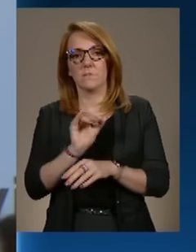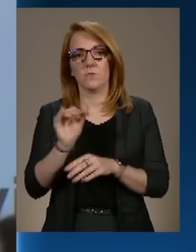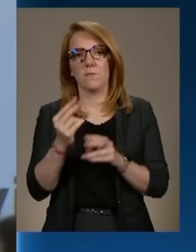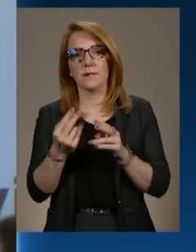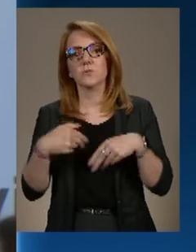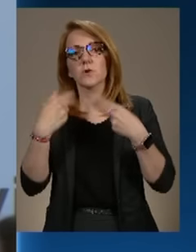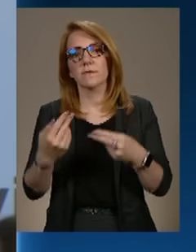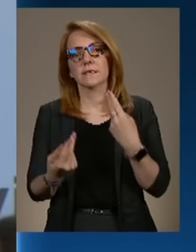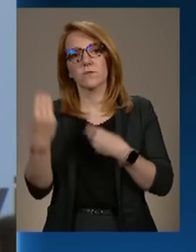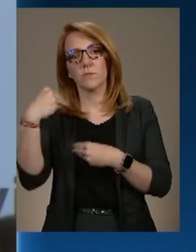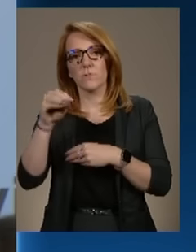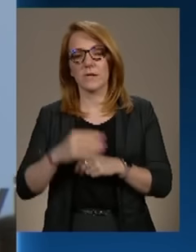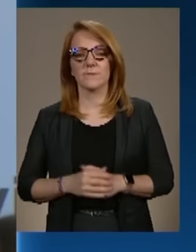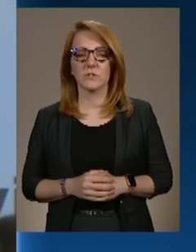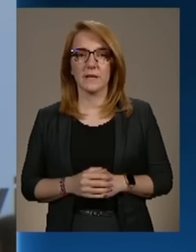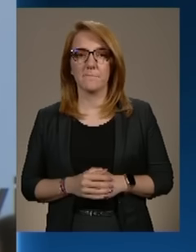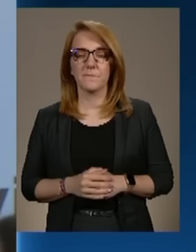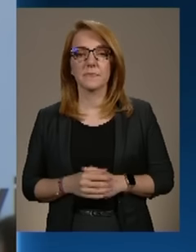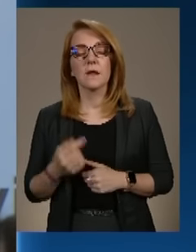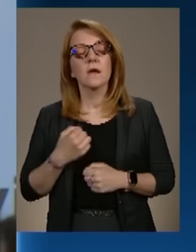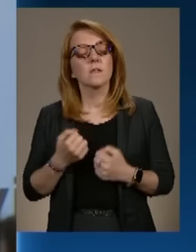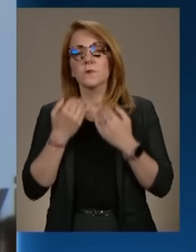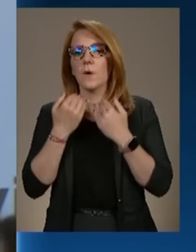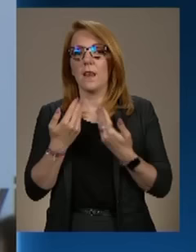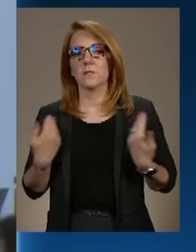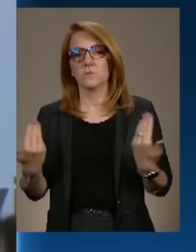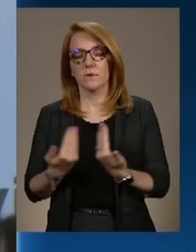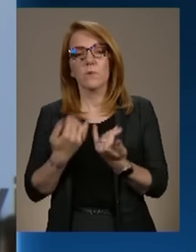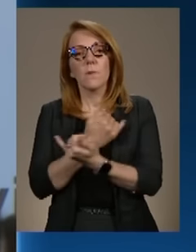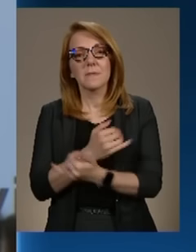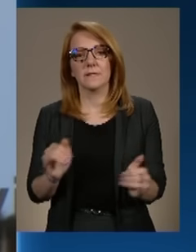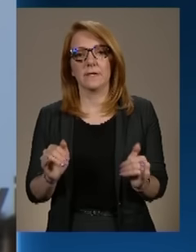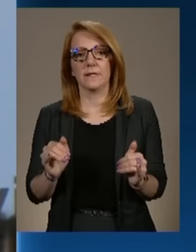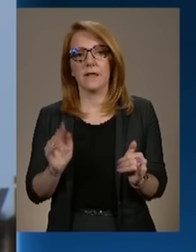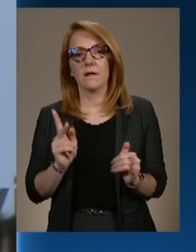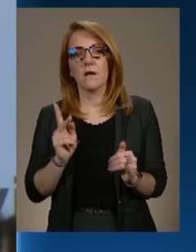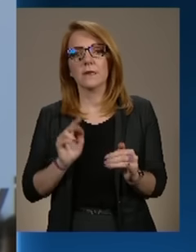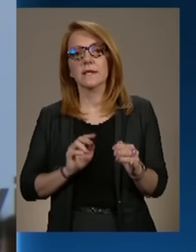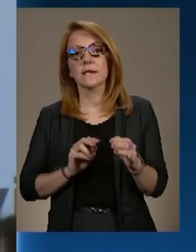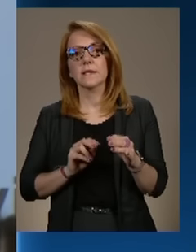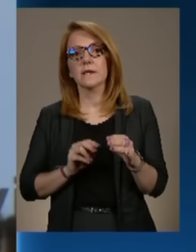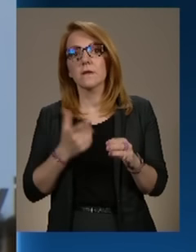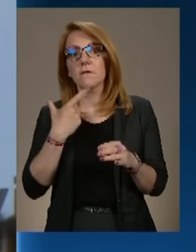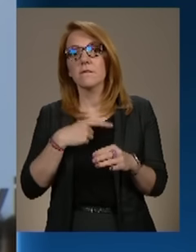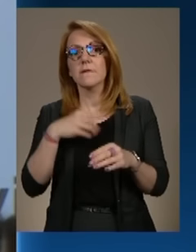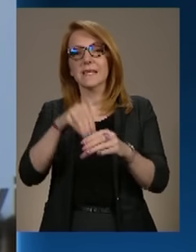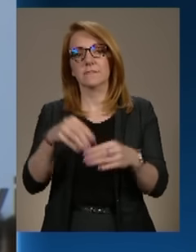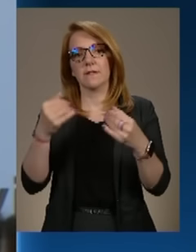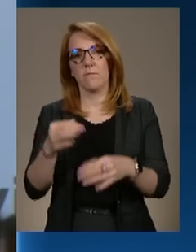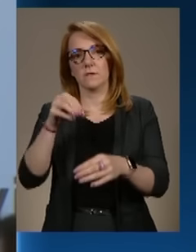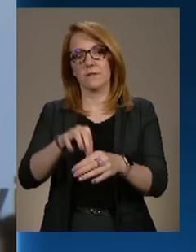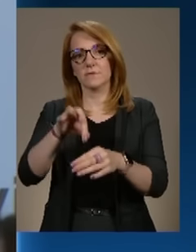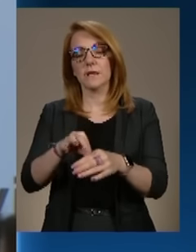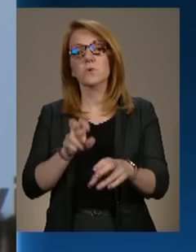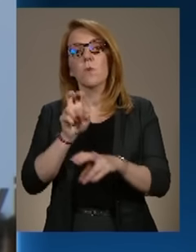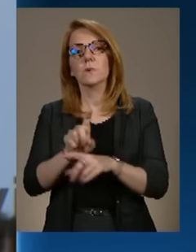következő főpolgármestere én nagyon hálás vagyok mindenkinek aki elment ma szavazni budapesten hiszen hozzájárult